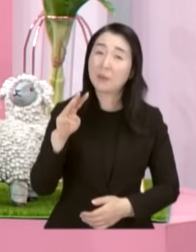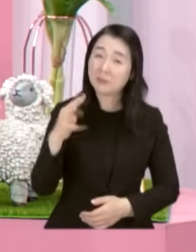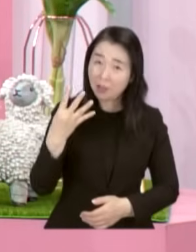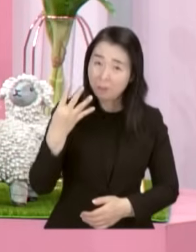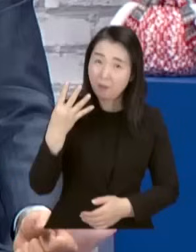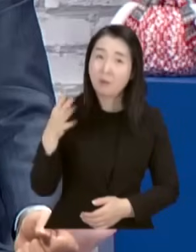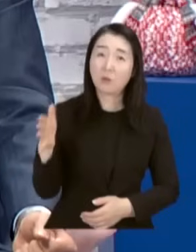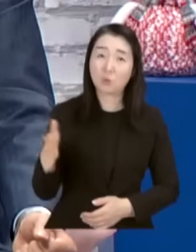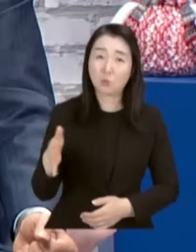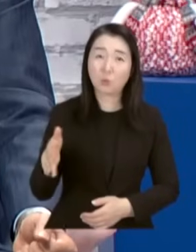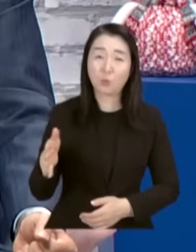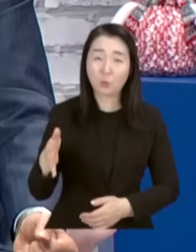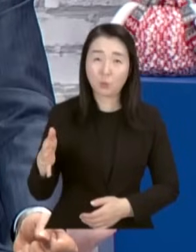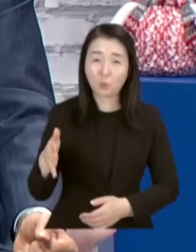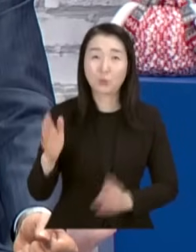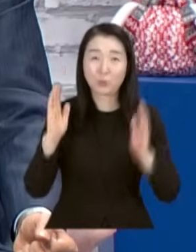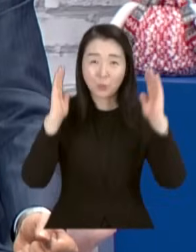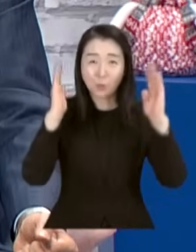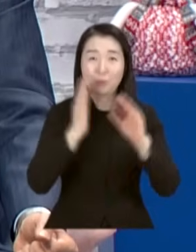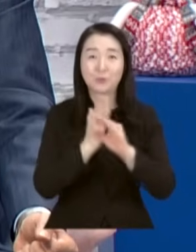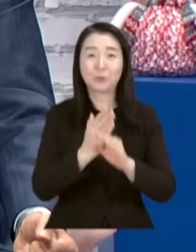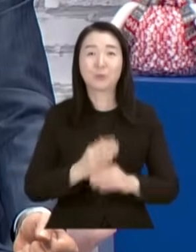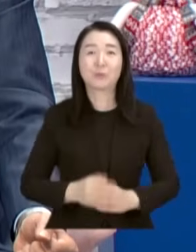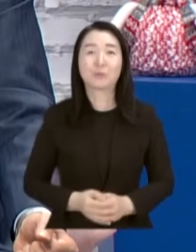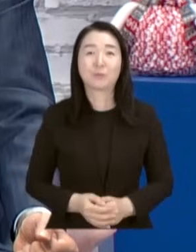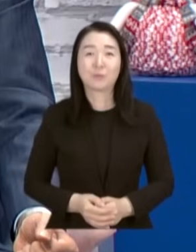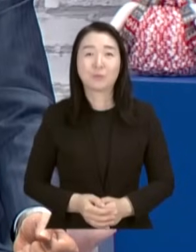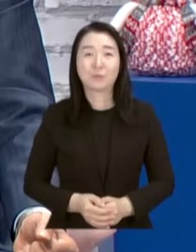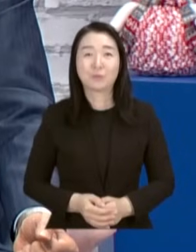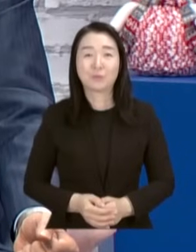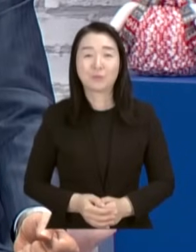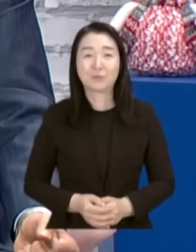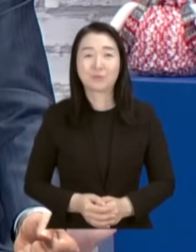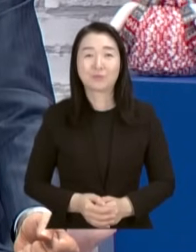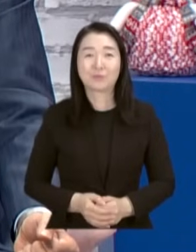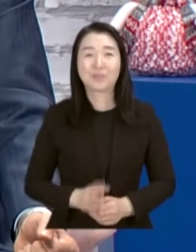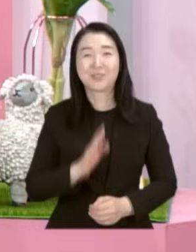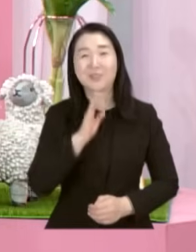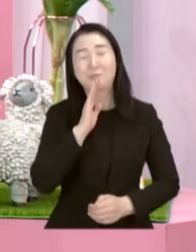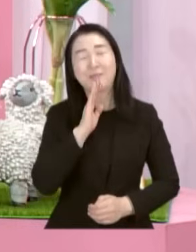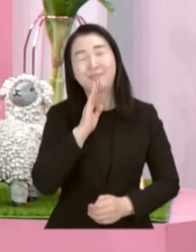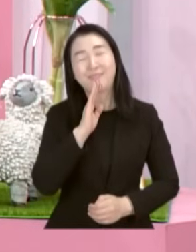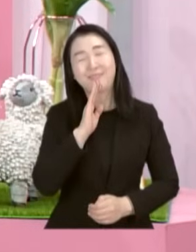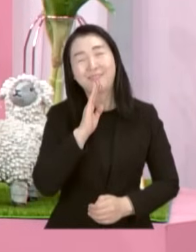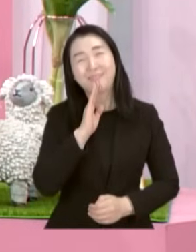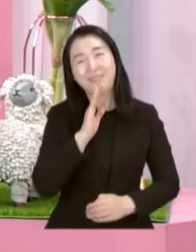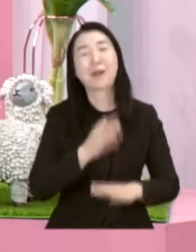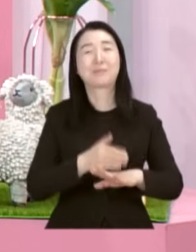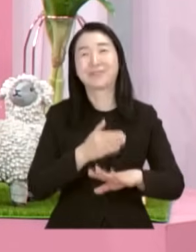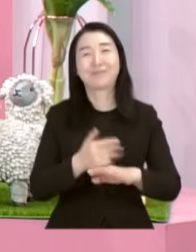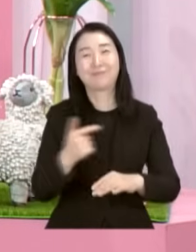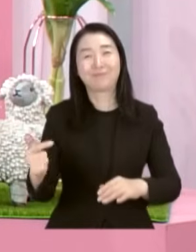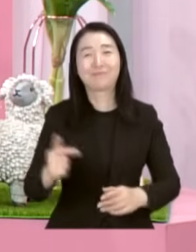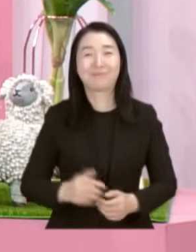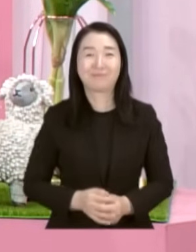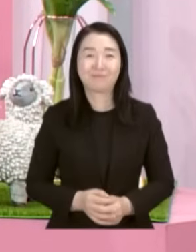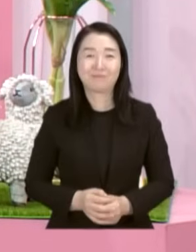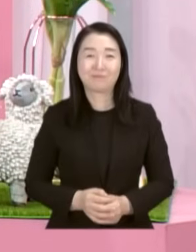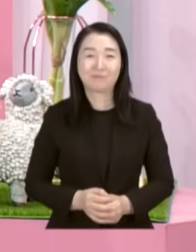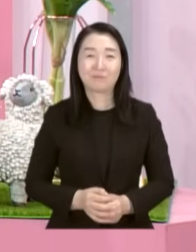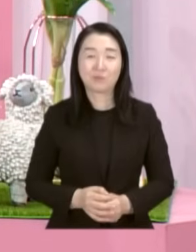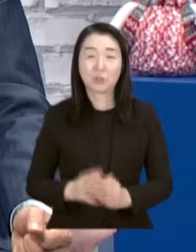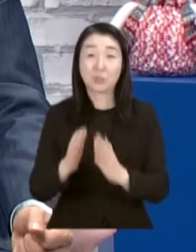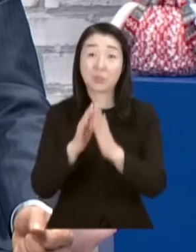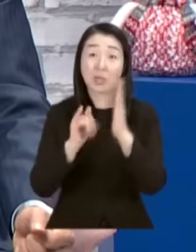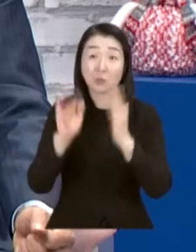2,300명이 예. 지금 공부하고 있죠. 그래요. 아, 이게 제일 너무너무 감사한 일이에요. 그러니까 그 어떻게